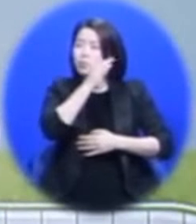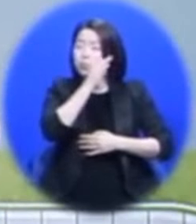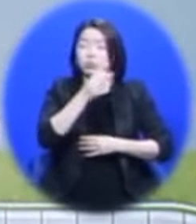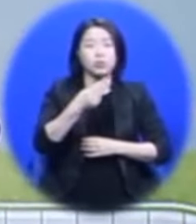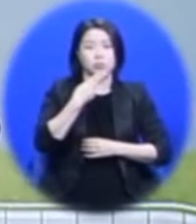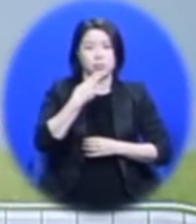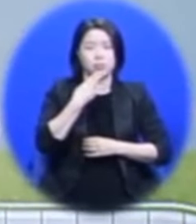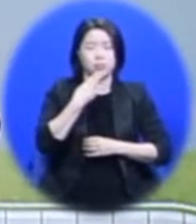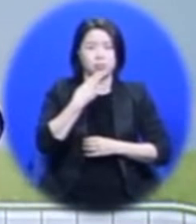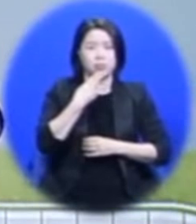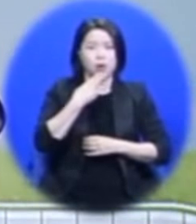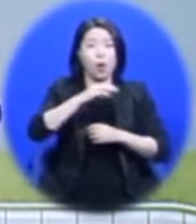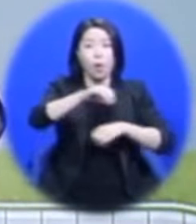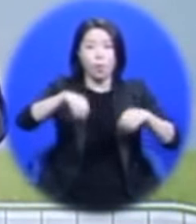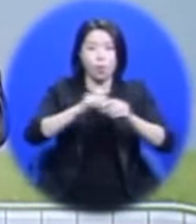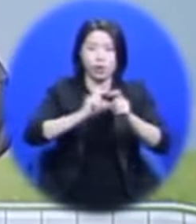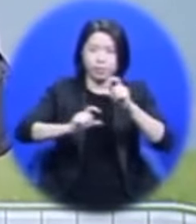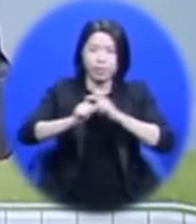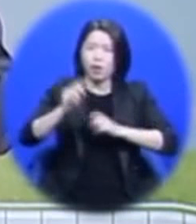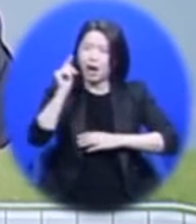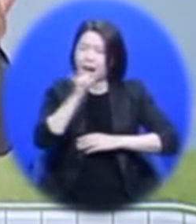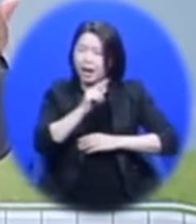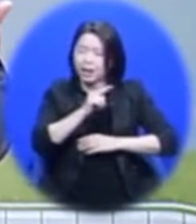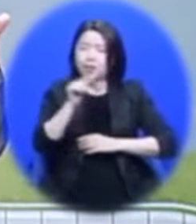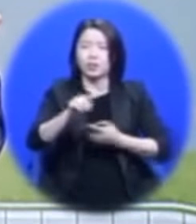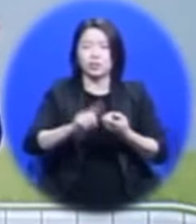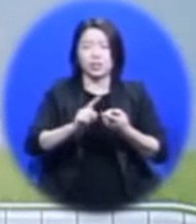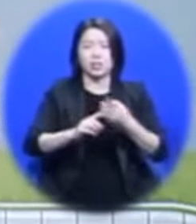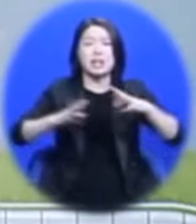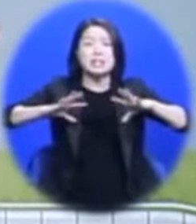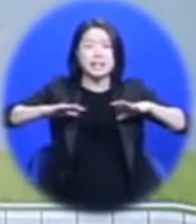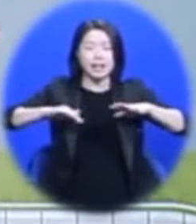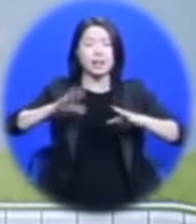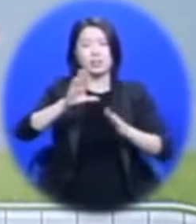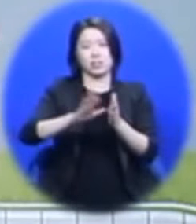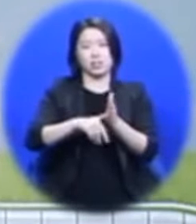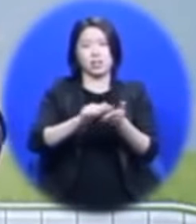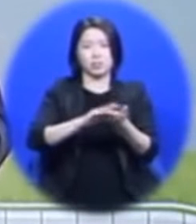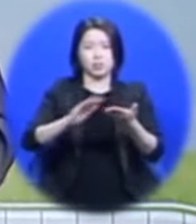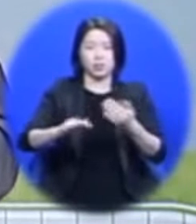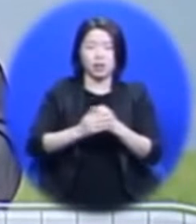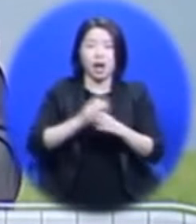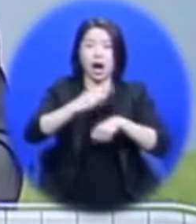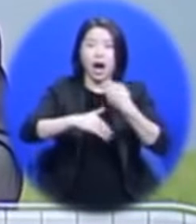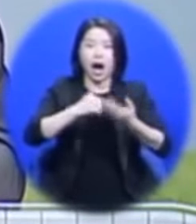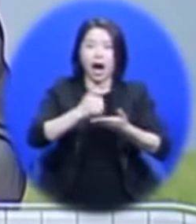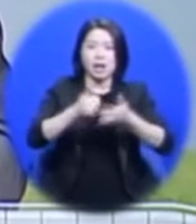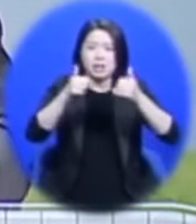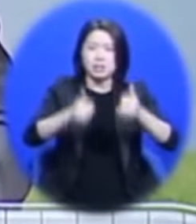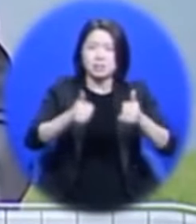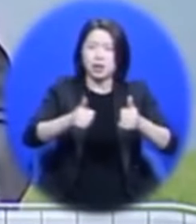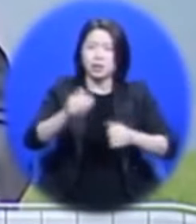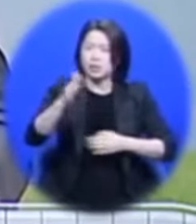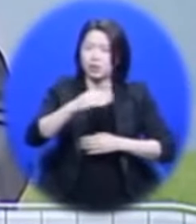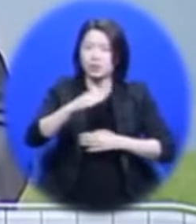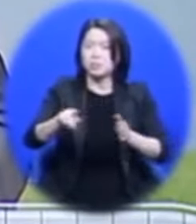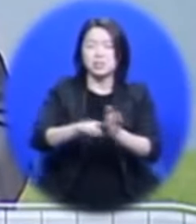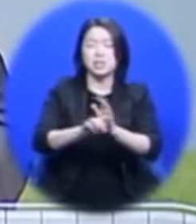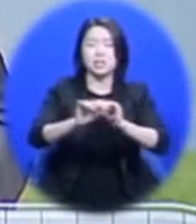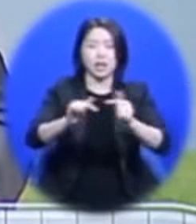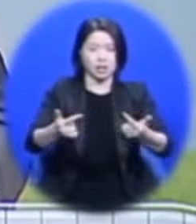부끄러움이 없어요. 오히려 더 악한 것을 자랑하는 시대예요. 하나님의 심판을 전혀 믿지도